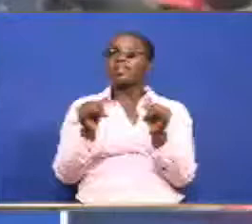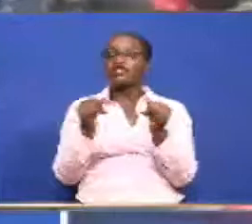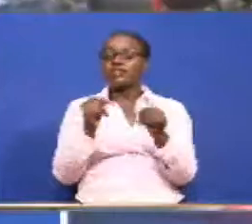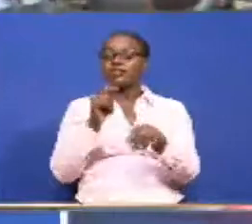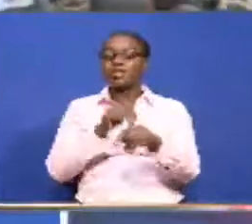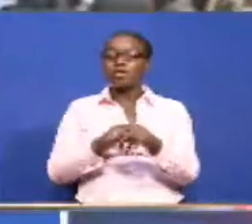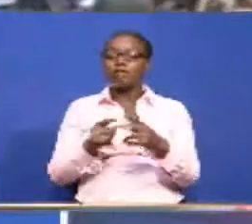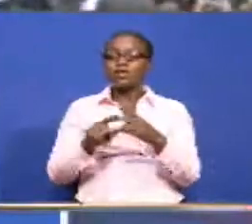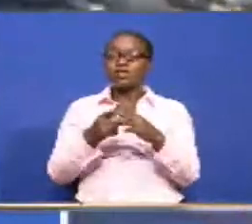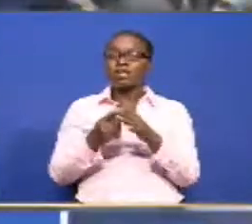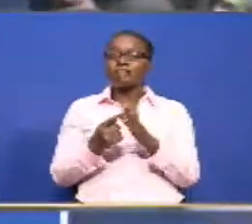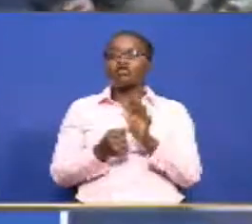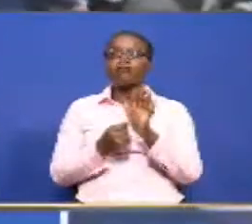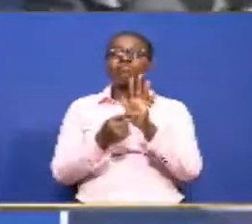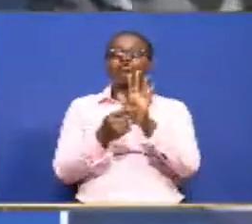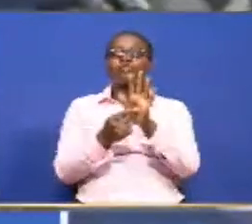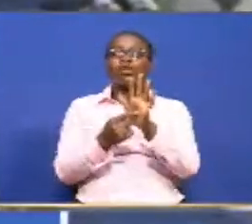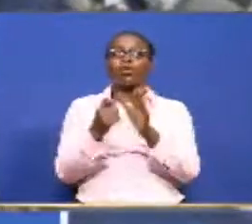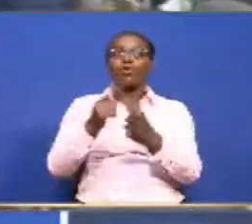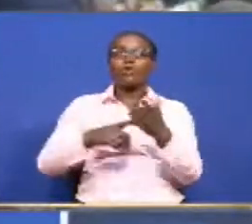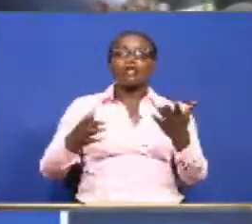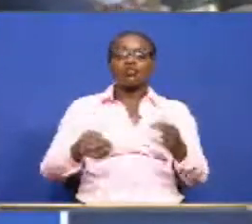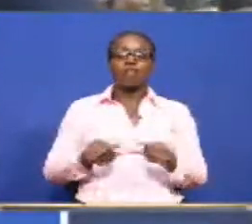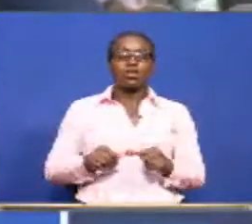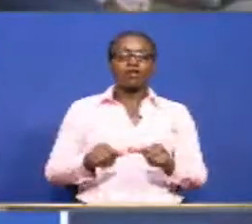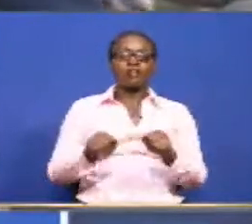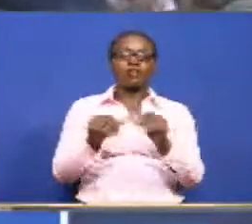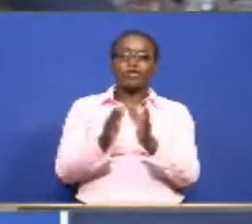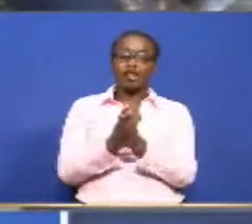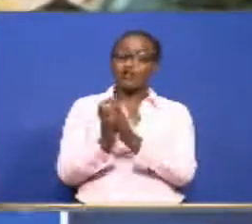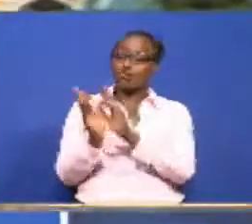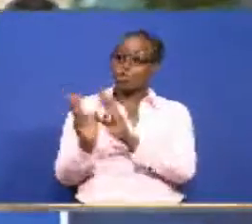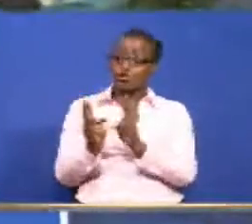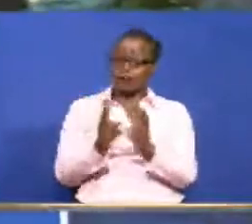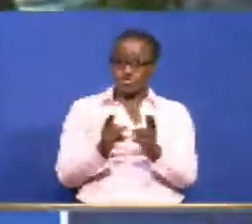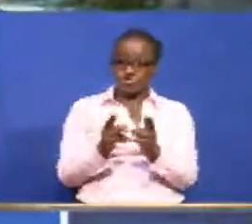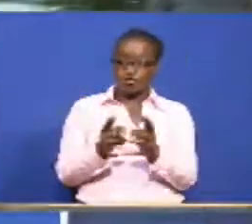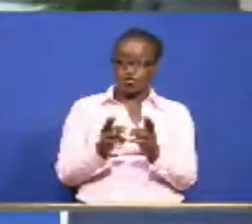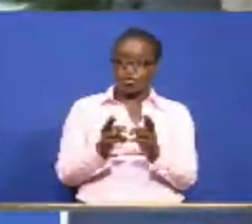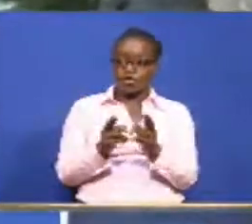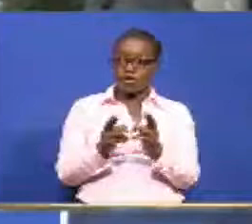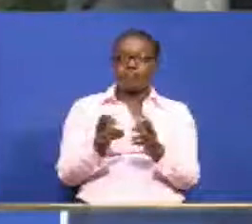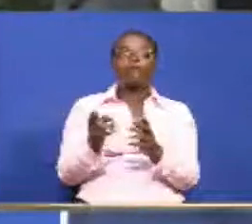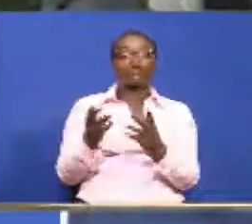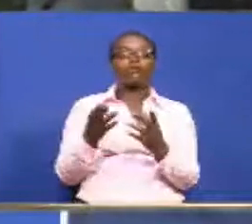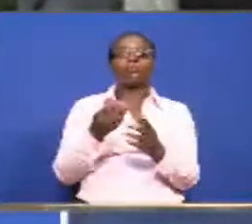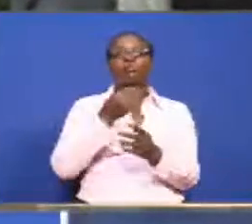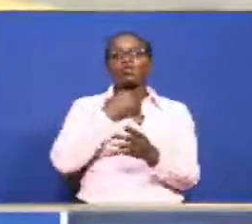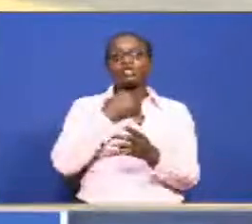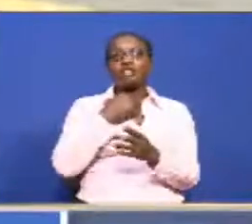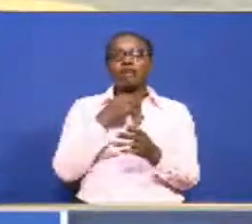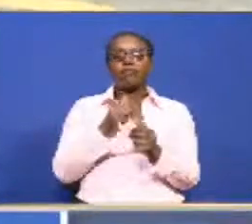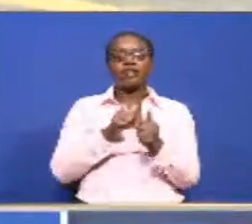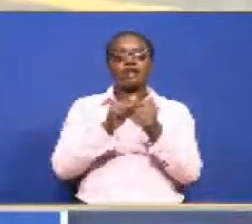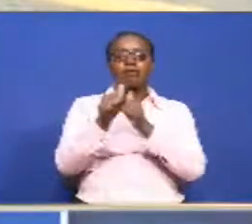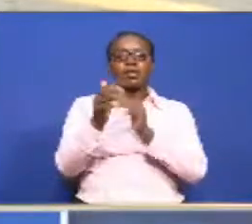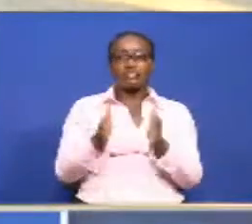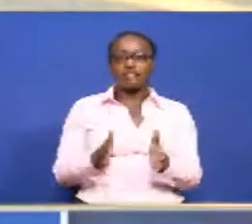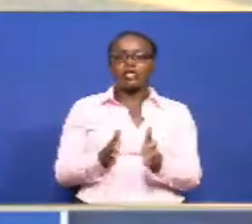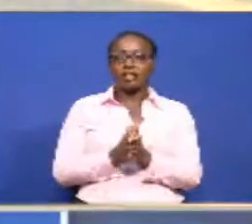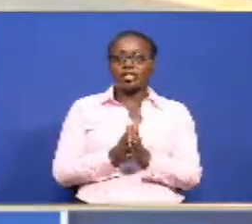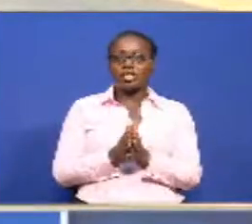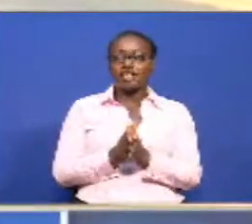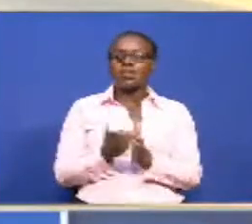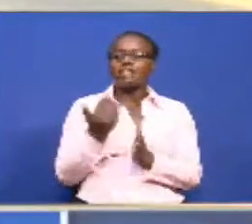vitakapoanza kupeperusha yanayojiri, na pia kwa minajili ya kuvutia macho za wapita njia. Mtoto